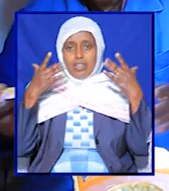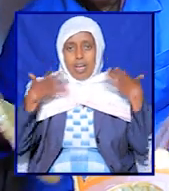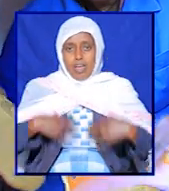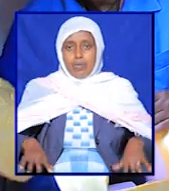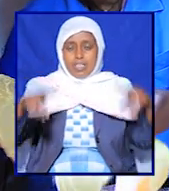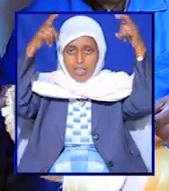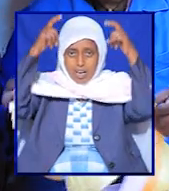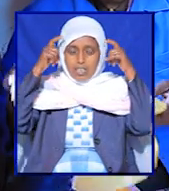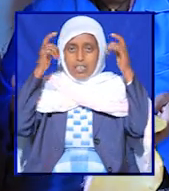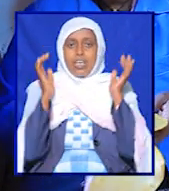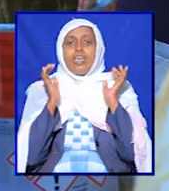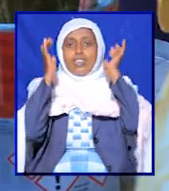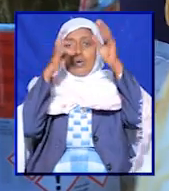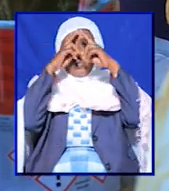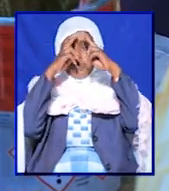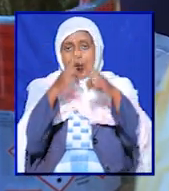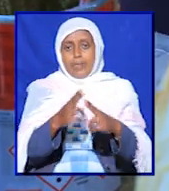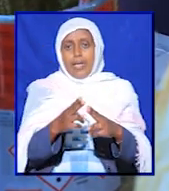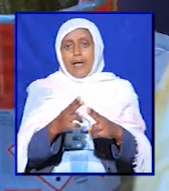አክሊል የታቦት ማክበሪያ